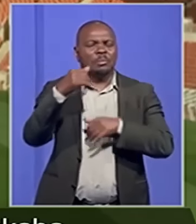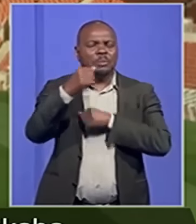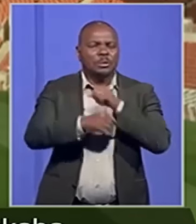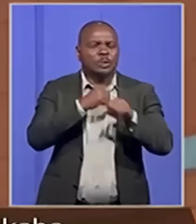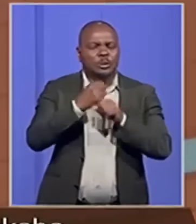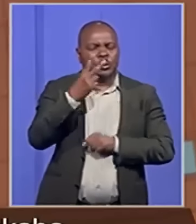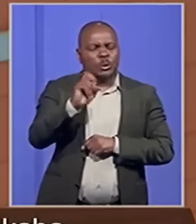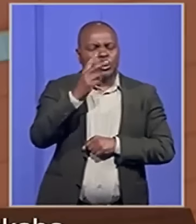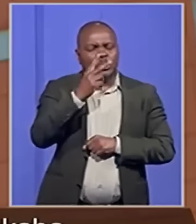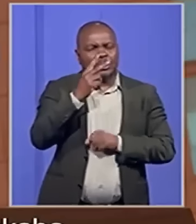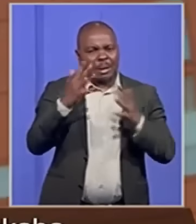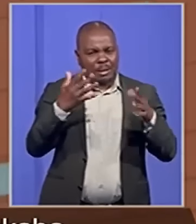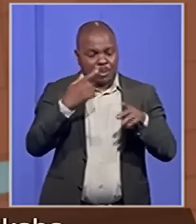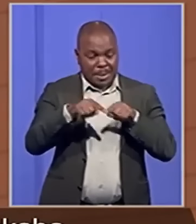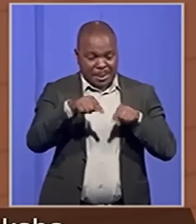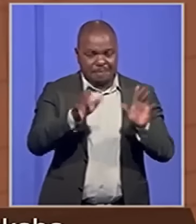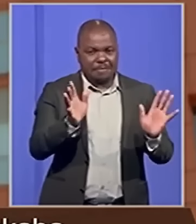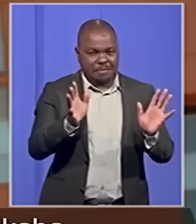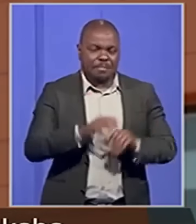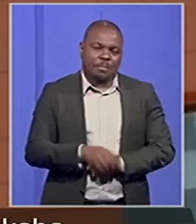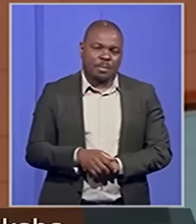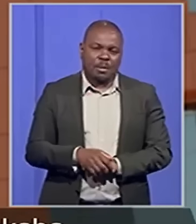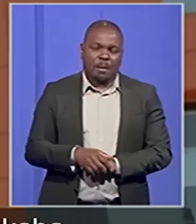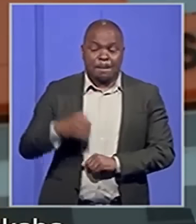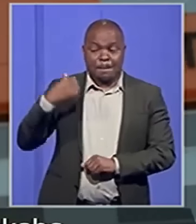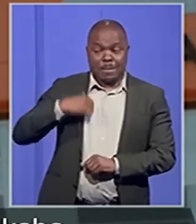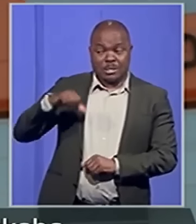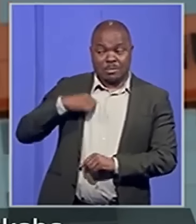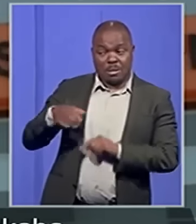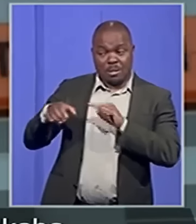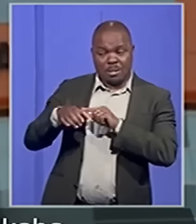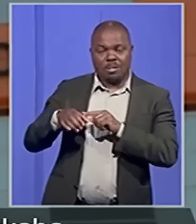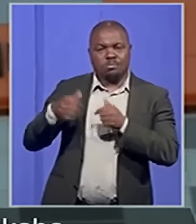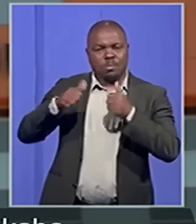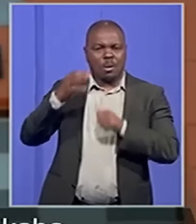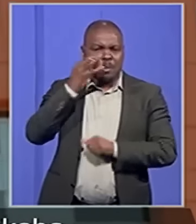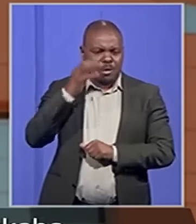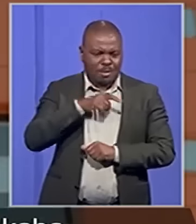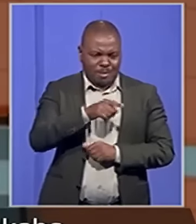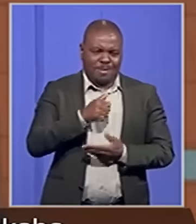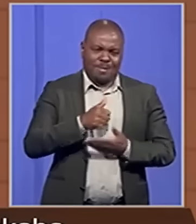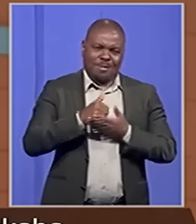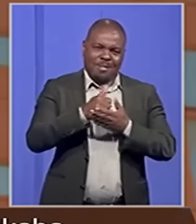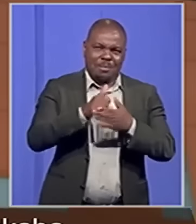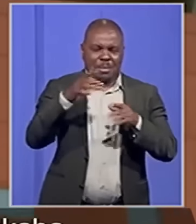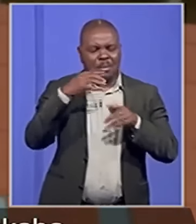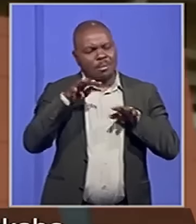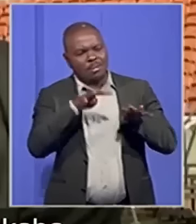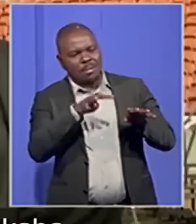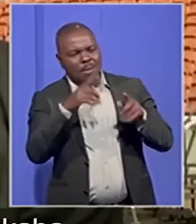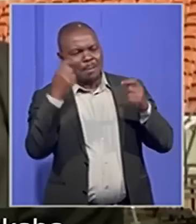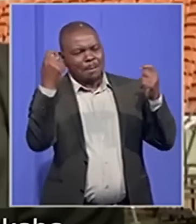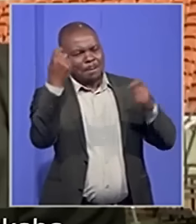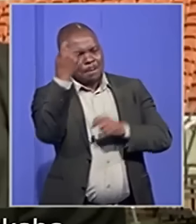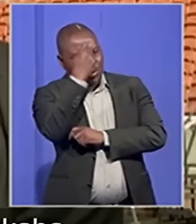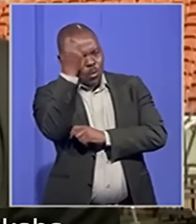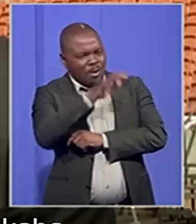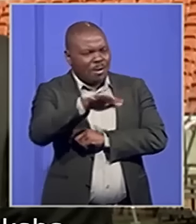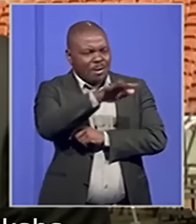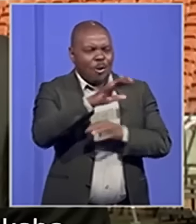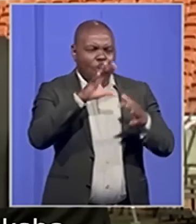2010. Masepala wa Polokwane o re dipapadi tše di tla bea Polokwane mmepeng bjale ka legae la dipapadi. Bokgoni bja rena bja